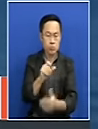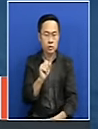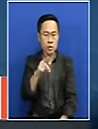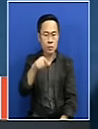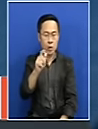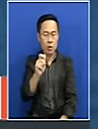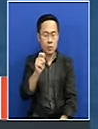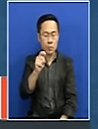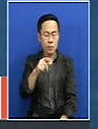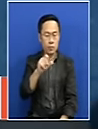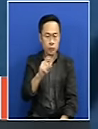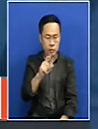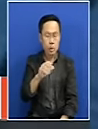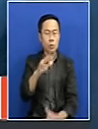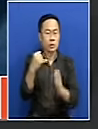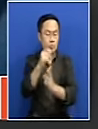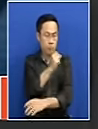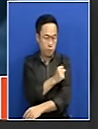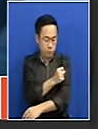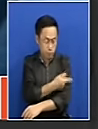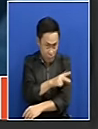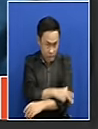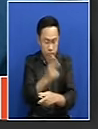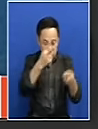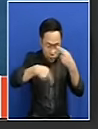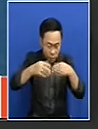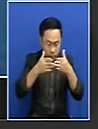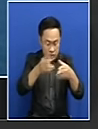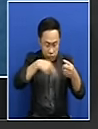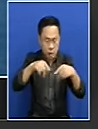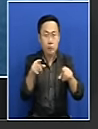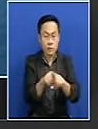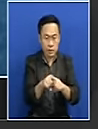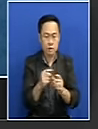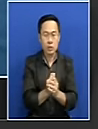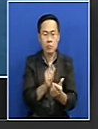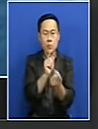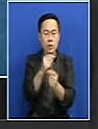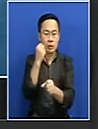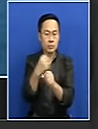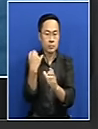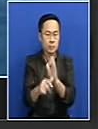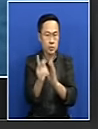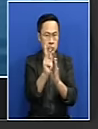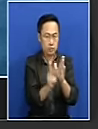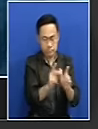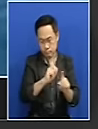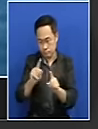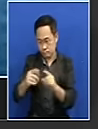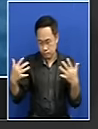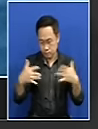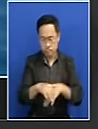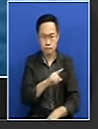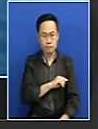ควบคุมแจ้งเข้าออกเรือประมงภูเก็ตนะคะก็จะไปตรวจสอบถ้าเจอพฤติกรรมนะคะที่แสดงออกว่าผิดกฎหมายแต่ละหน่วยงานก็